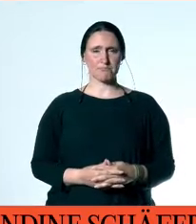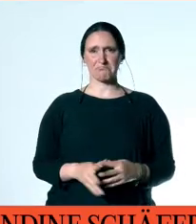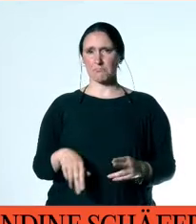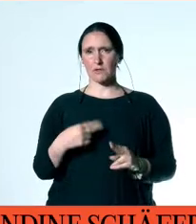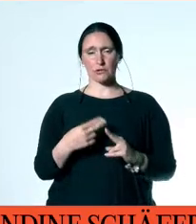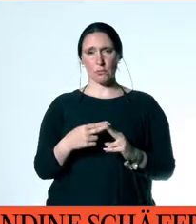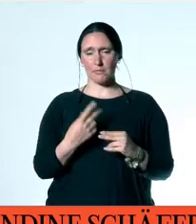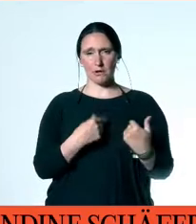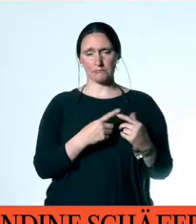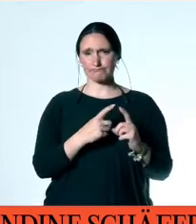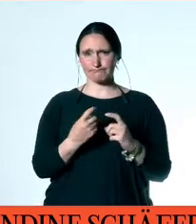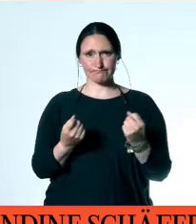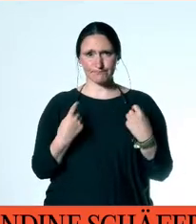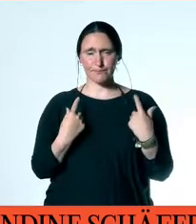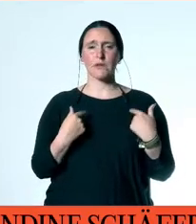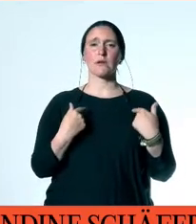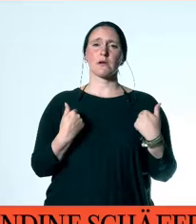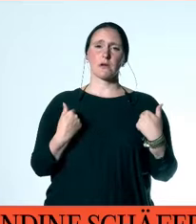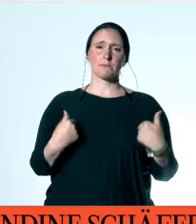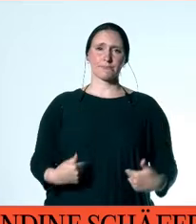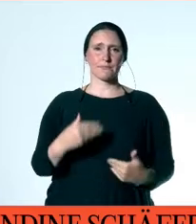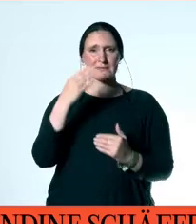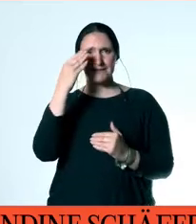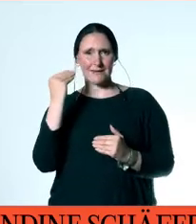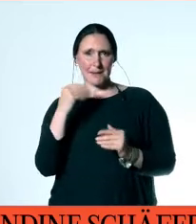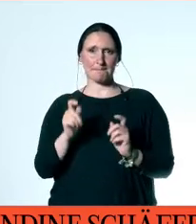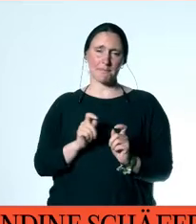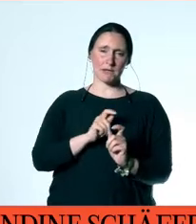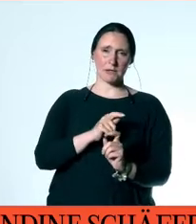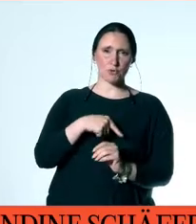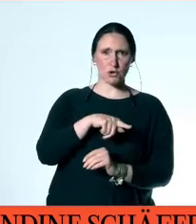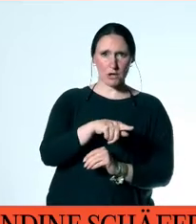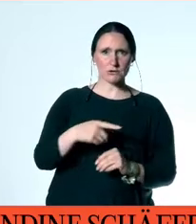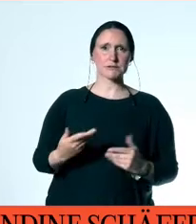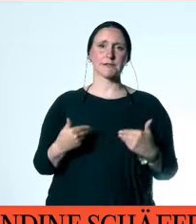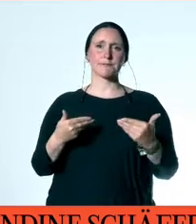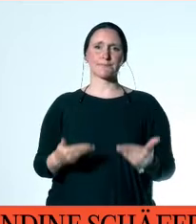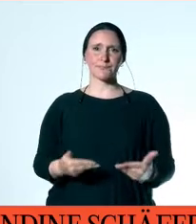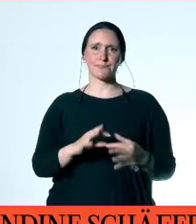Sie zelebrieren queere, dunkle Körper, zeitgenössische, pazifische Kunst und kulturelle